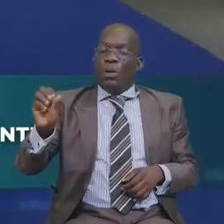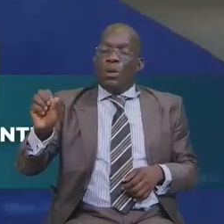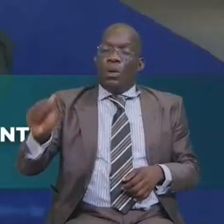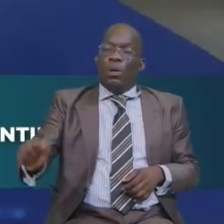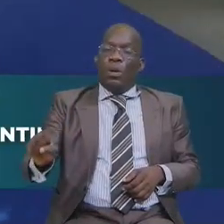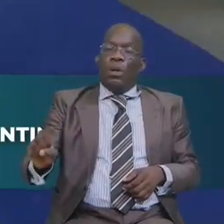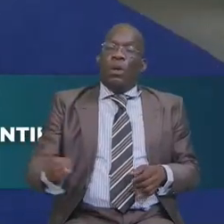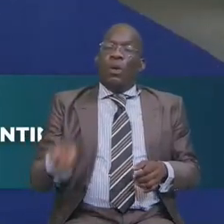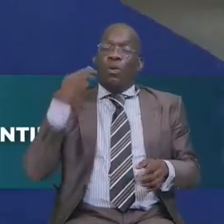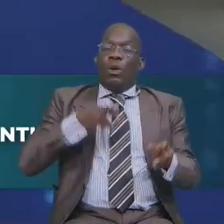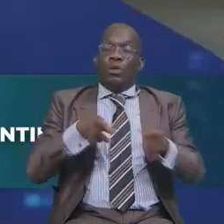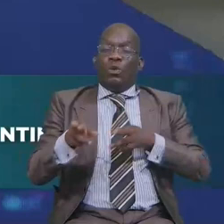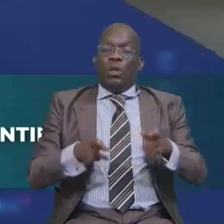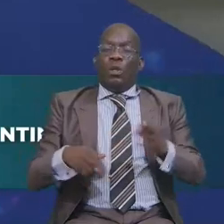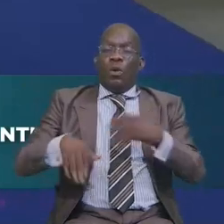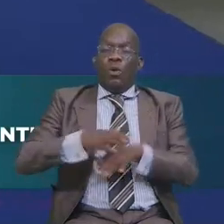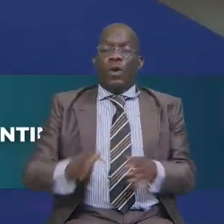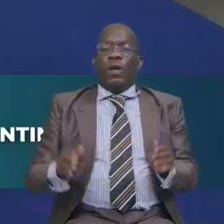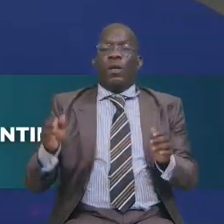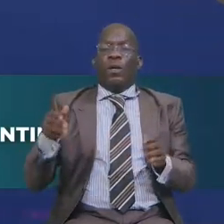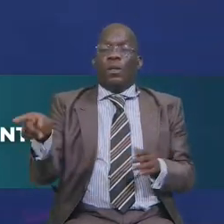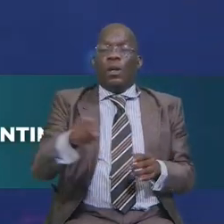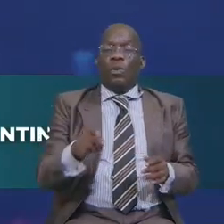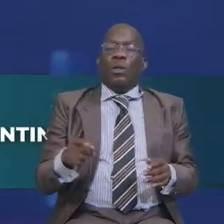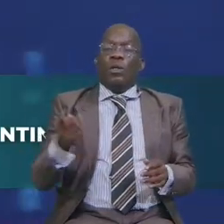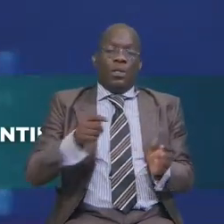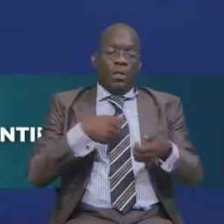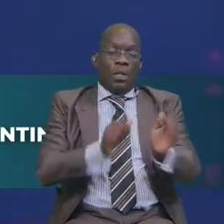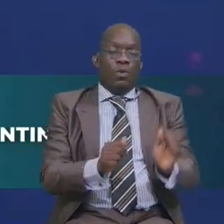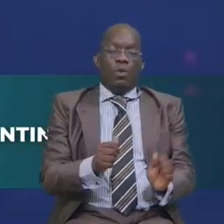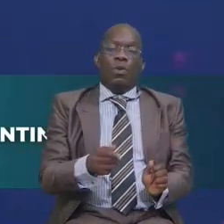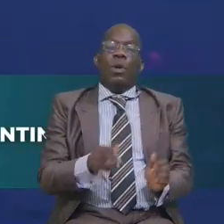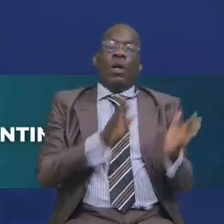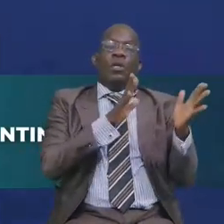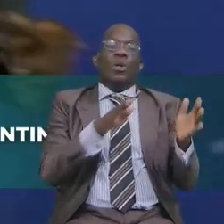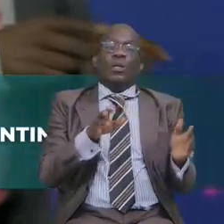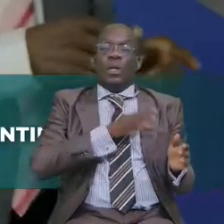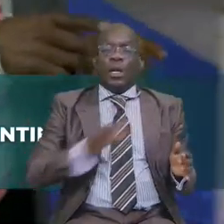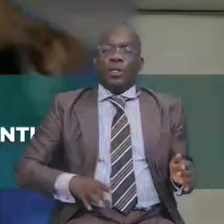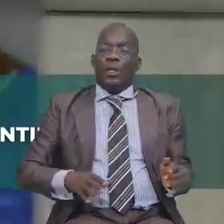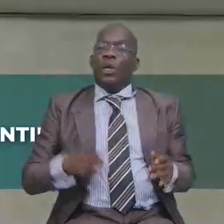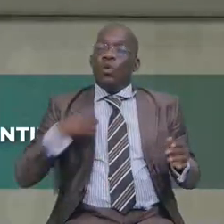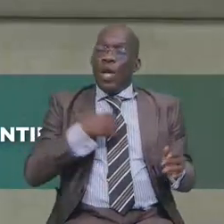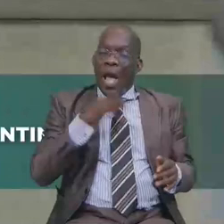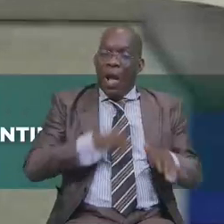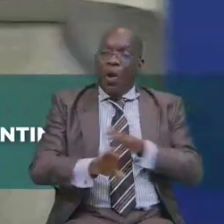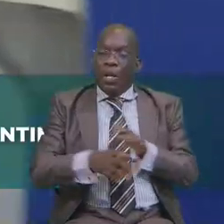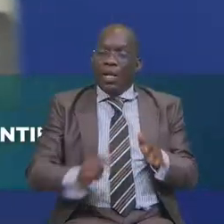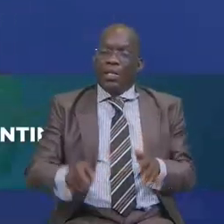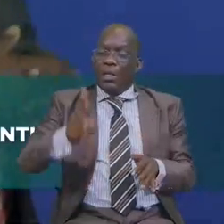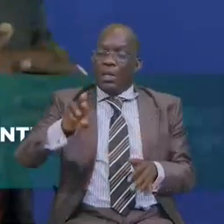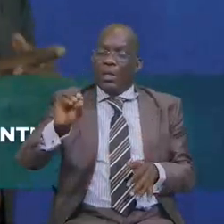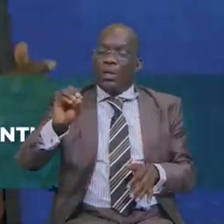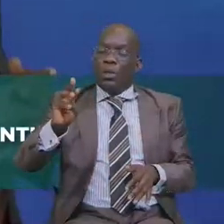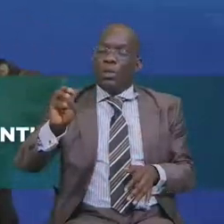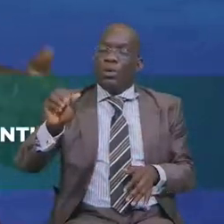ses disciples espéraient que Christ, nous sommes sous la domination romaine, qu'est-ce que tu vas faire? Qu'est-ce que toi tu vas faire?